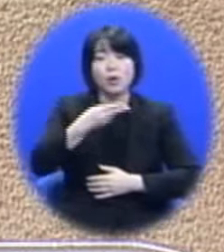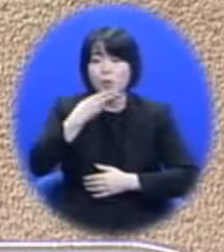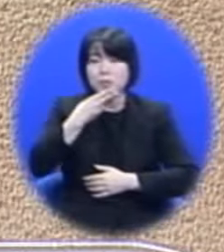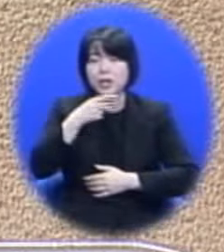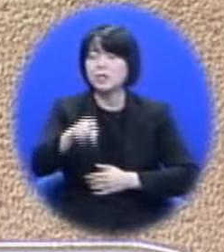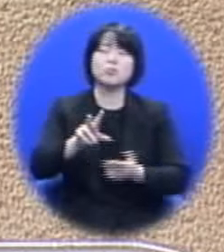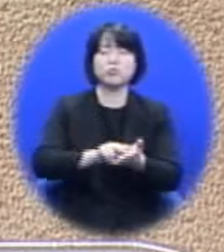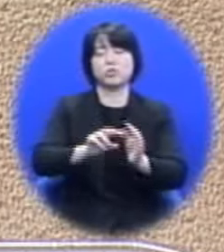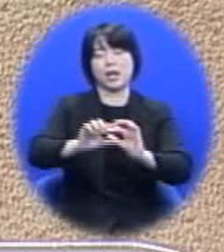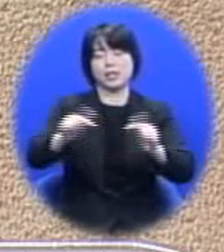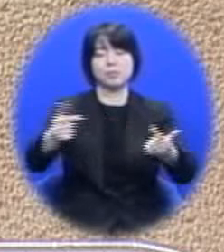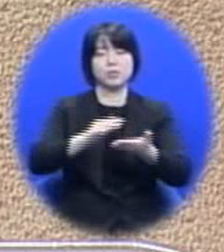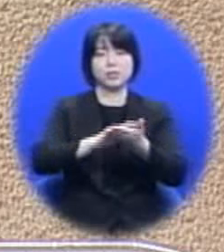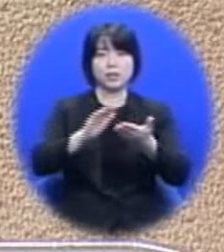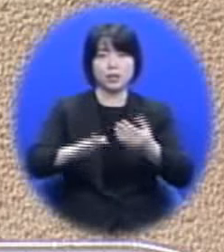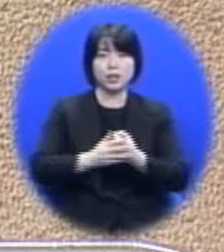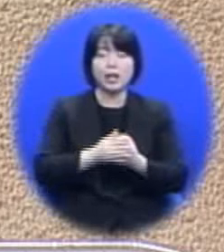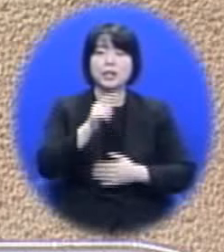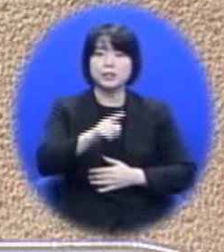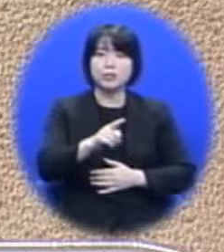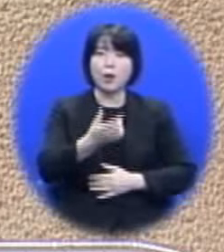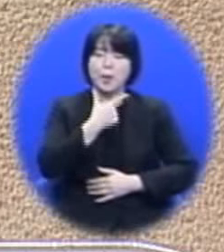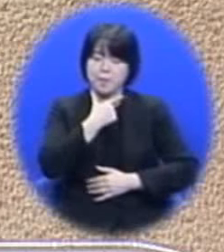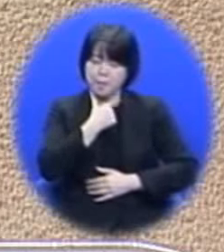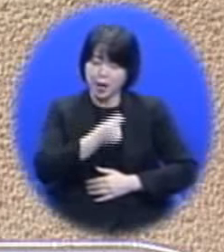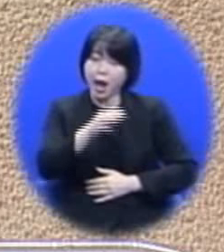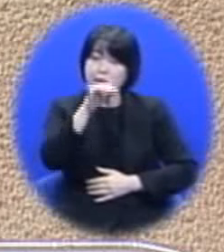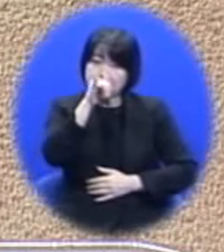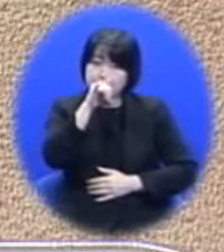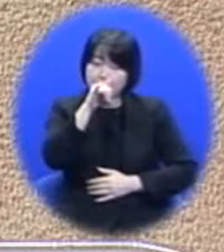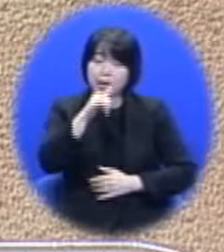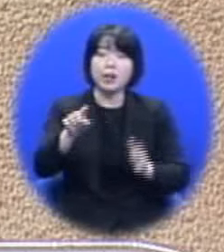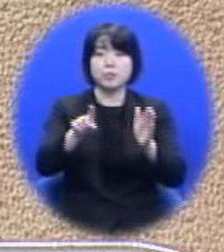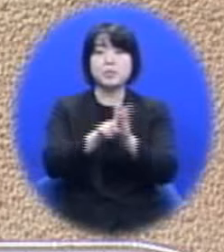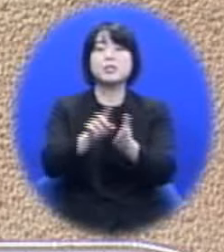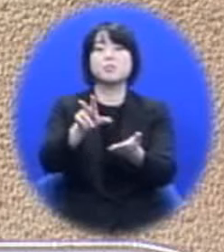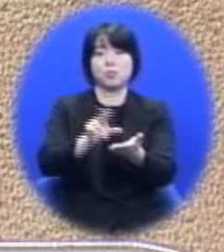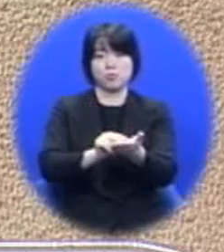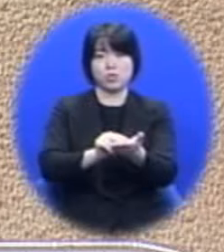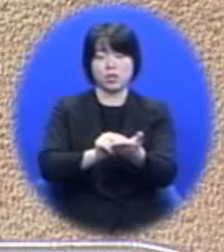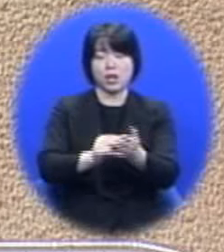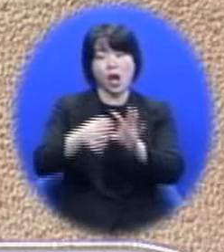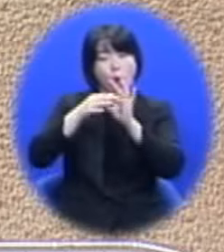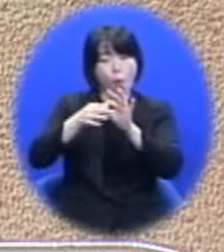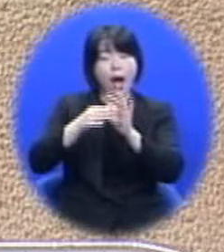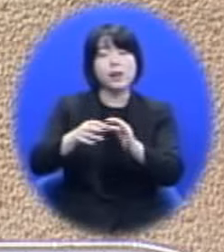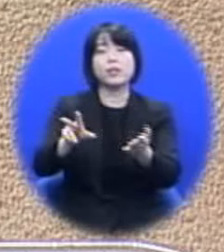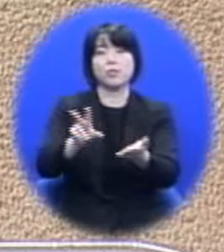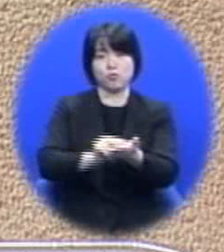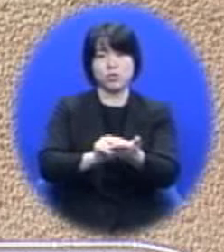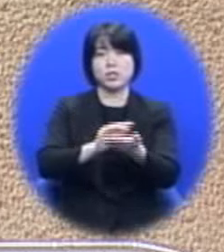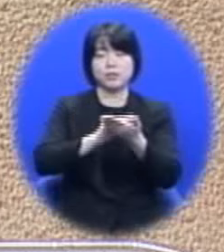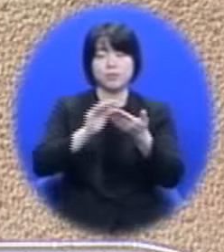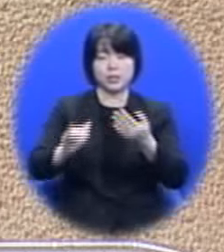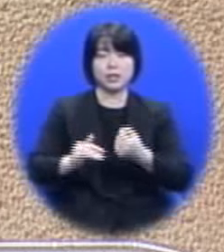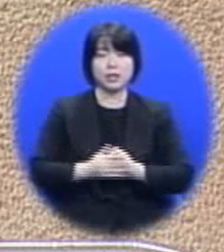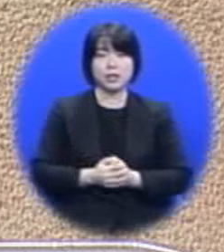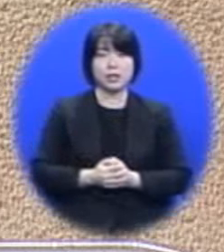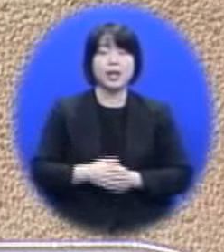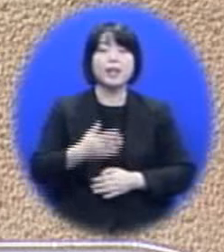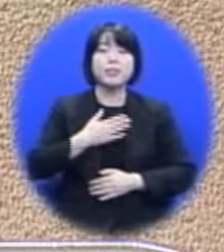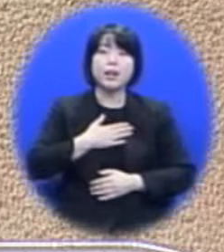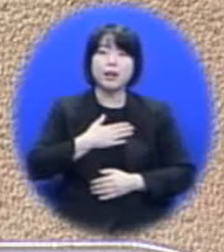아니에요. 그건 갈망의 문제고 믿음의 문제고 관계의 문제예요.